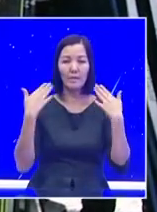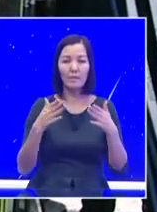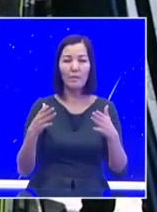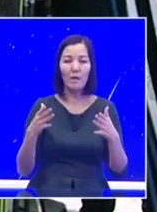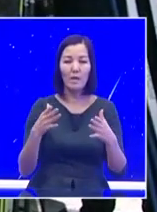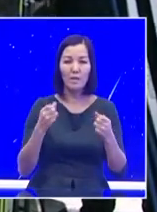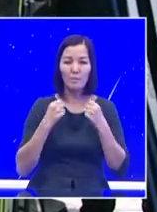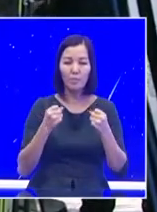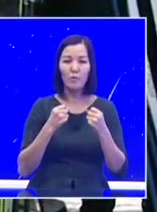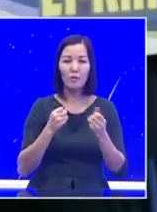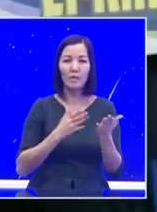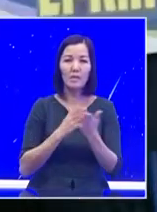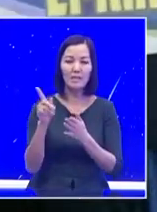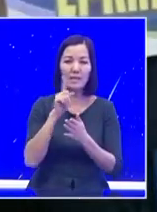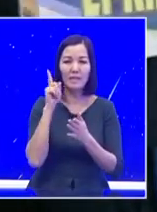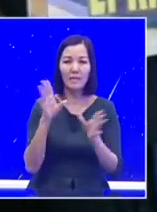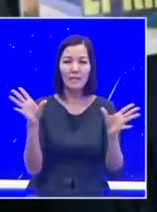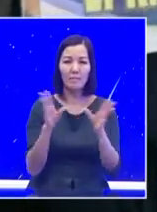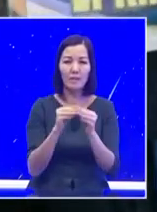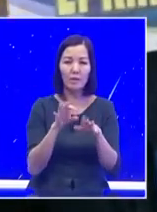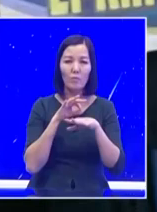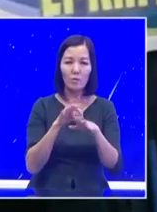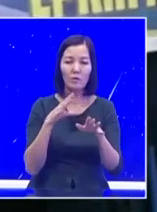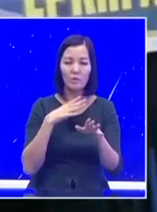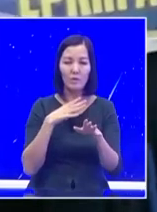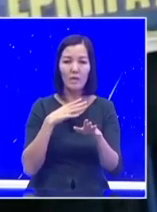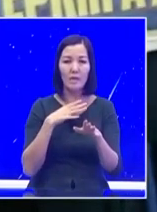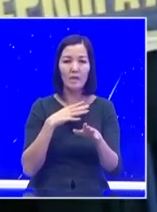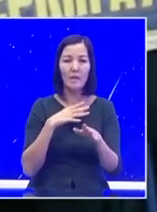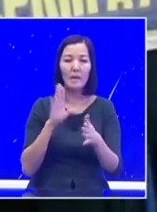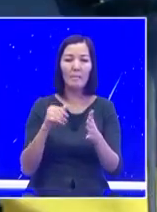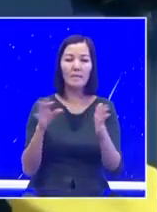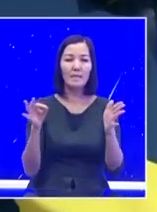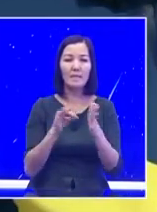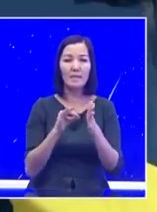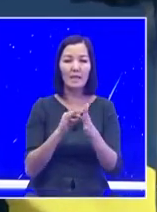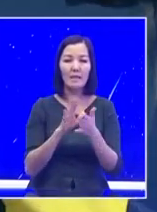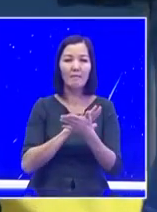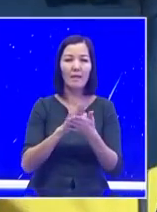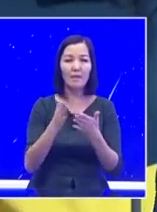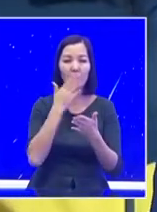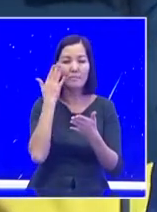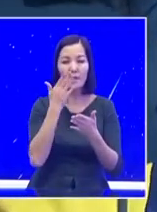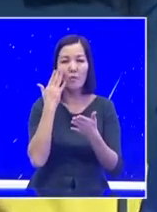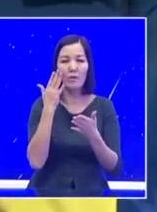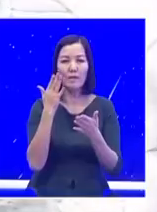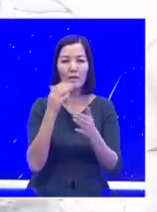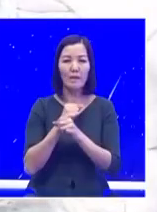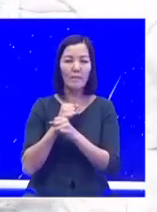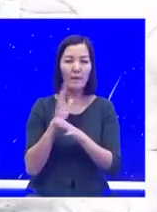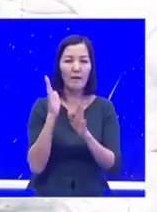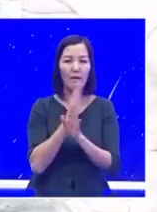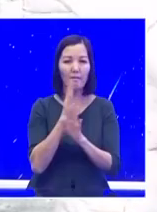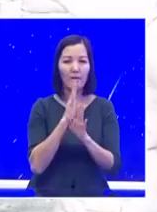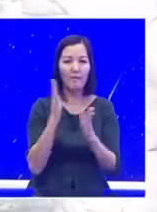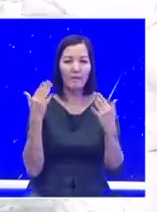және жастар саясаты мәселелері басқармалары арасында үлкен қолдау тапты. Басты мақсат тұрғындарды таза ауада тылсым табиғат аясына жинап спортқа